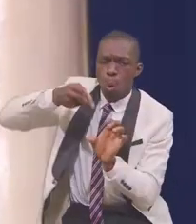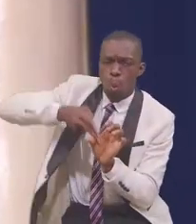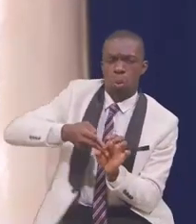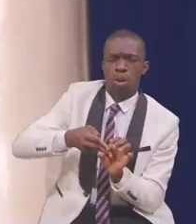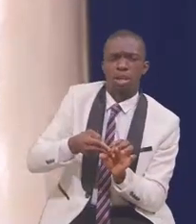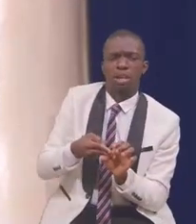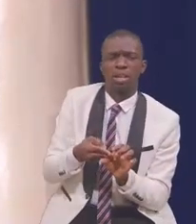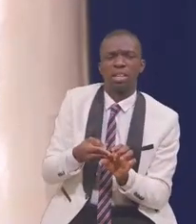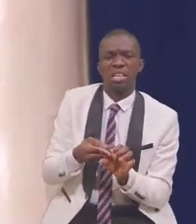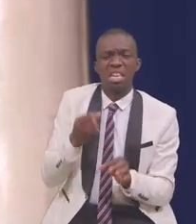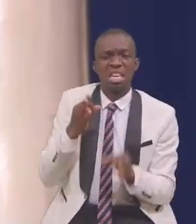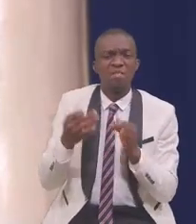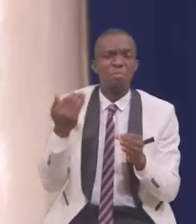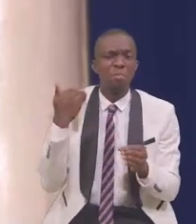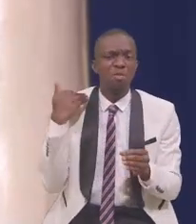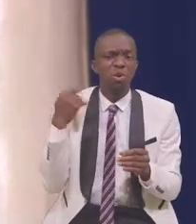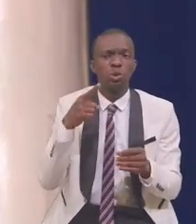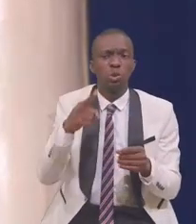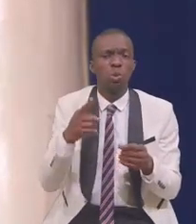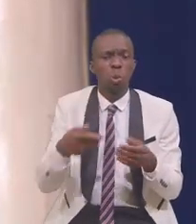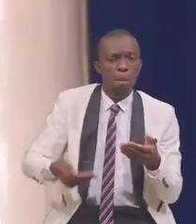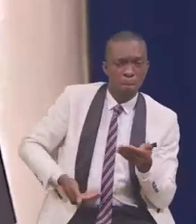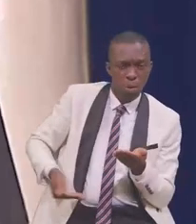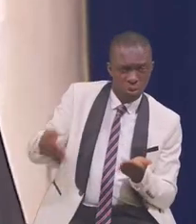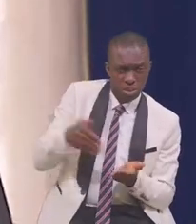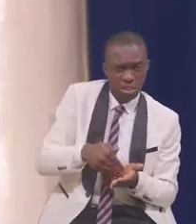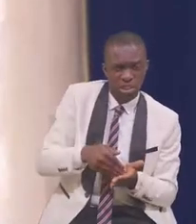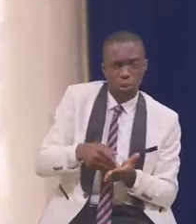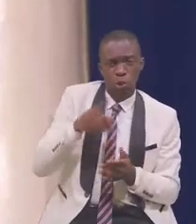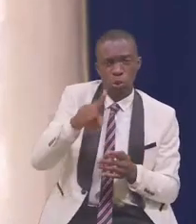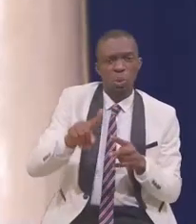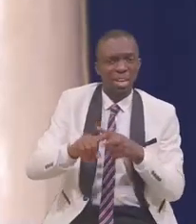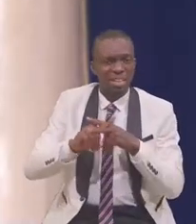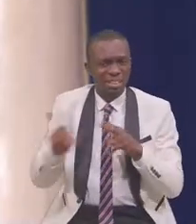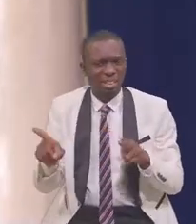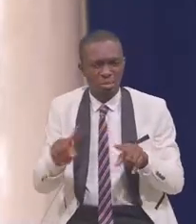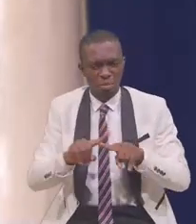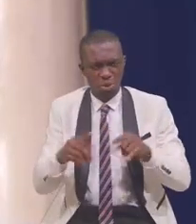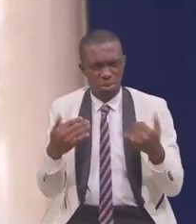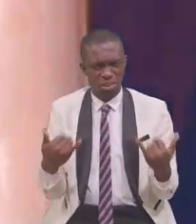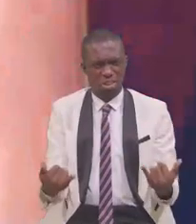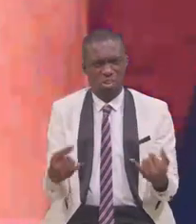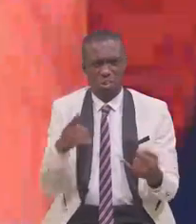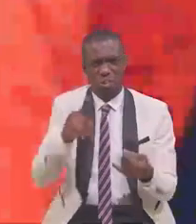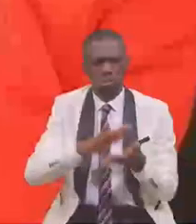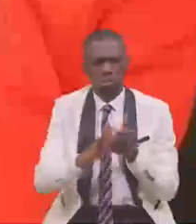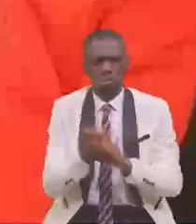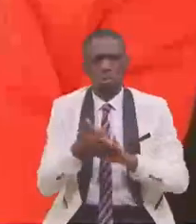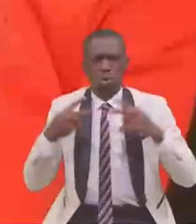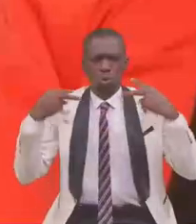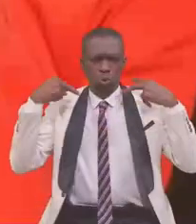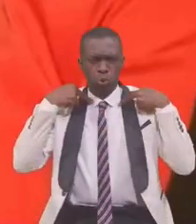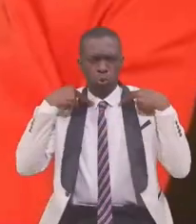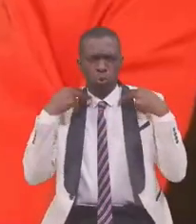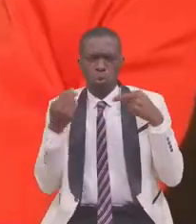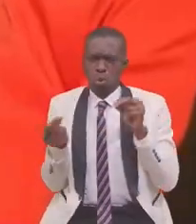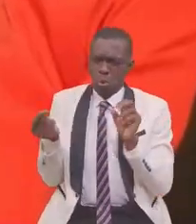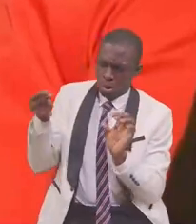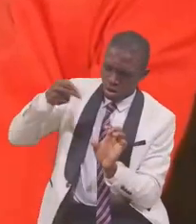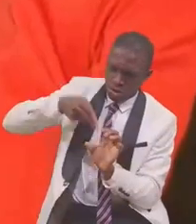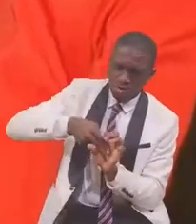Si quelqu'un est né de nouveau, il a échappé à la corruption, maintenant il est retourné à cela. Qu'est-ce qu'on dit cela? Quel est le mot